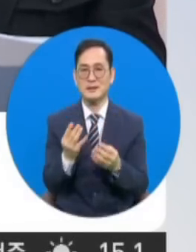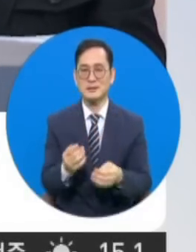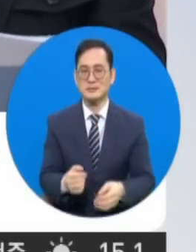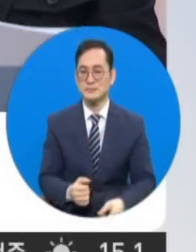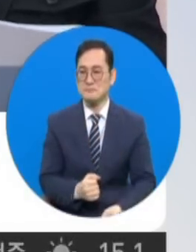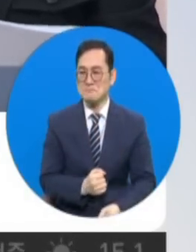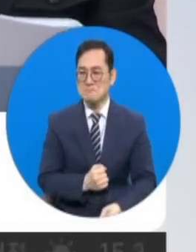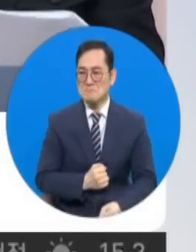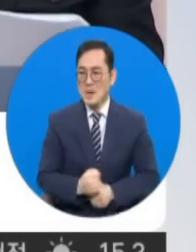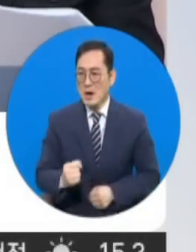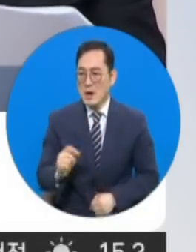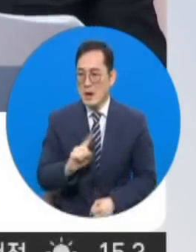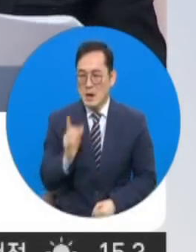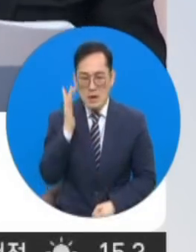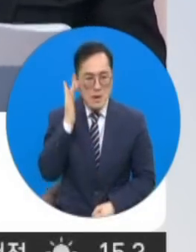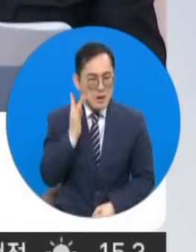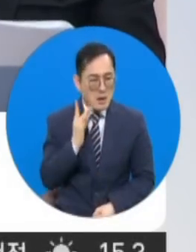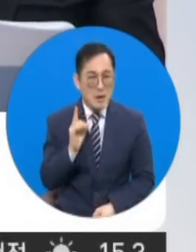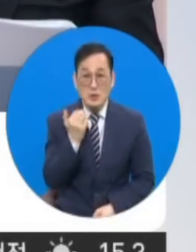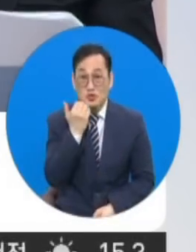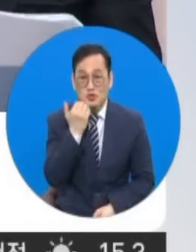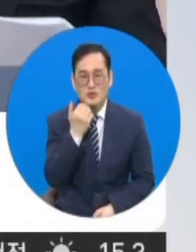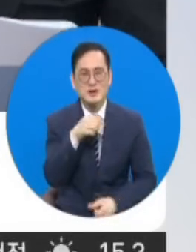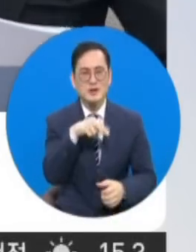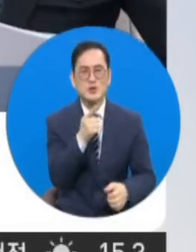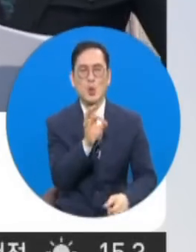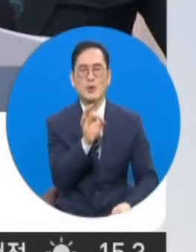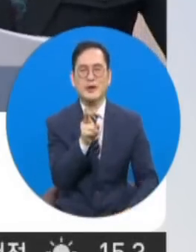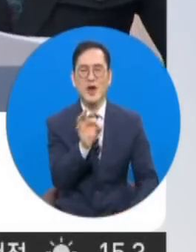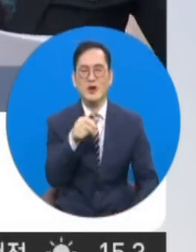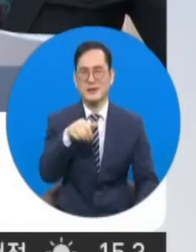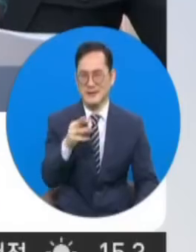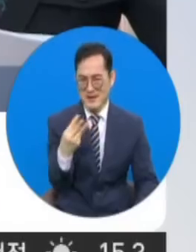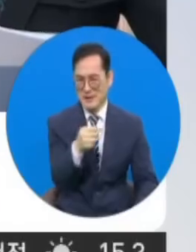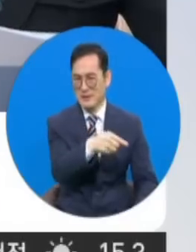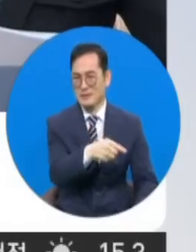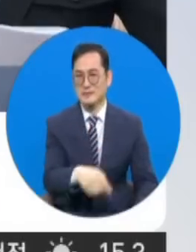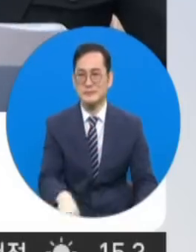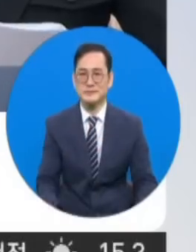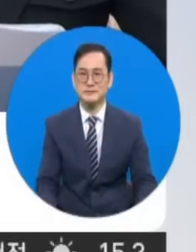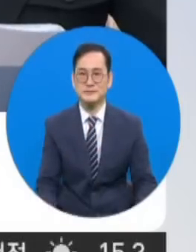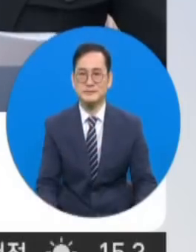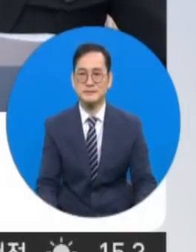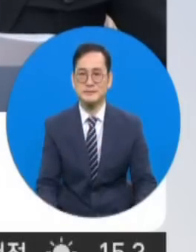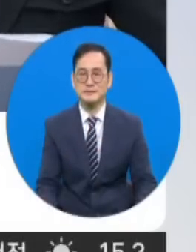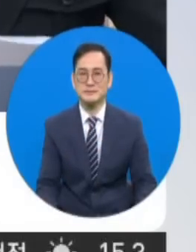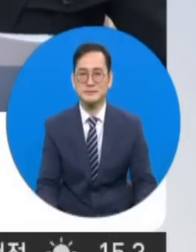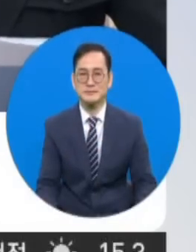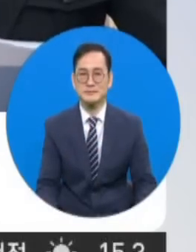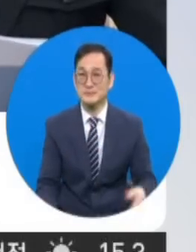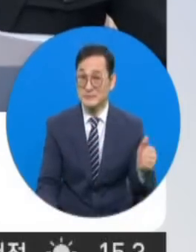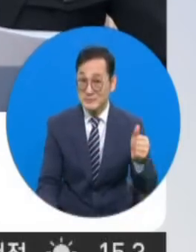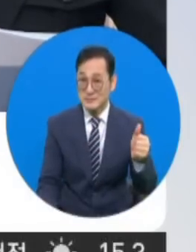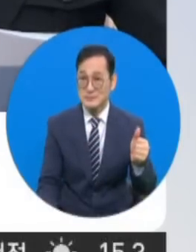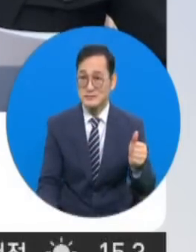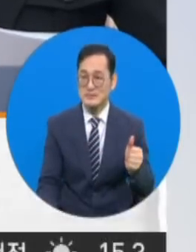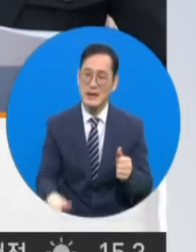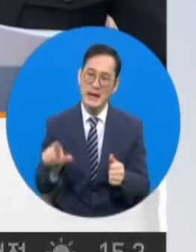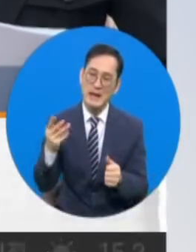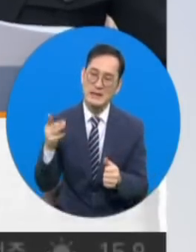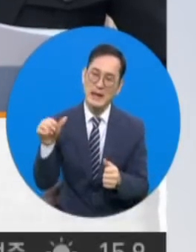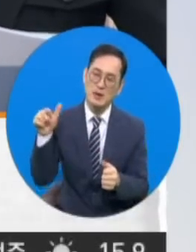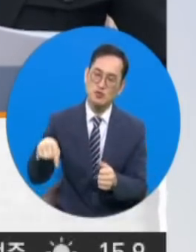힘들어 온 사람은 송혜교 전 대표라고 봐요 지난번에 검찰에 혼 출석을 해서 그런 얘기 했잖아요